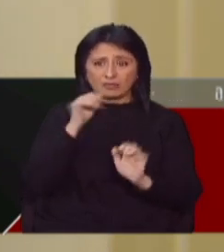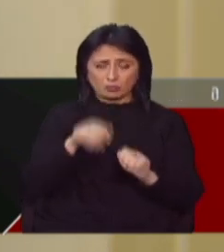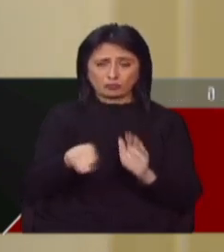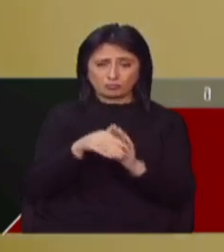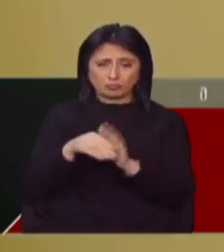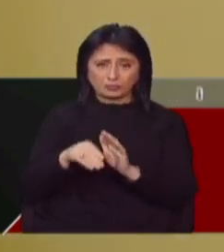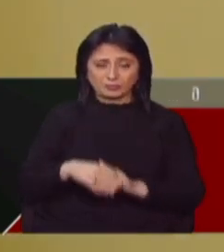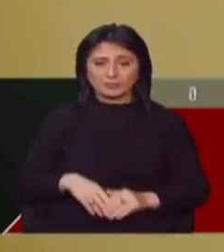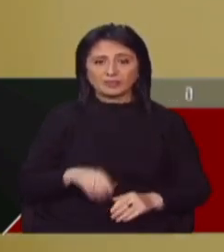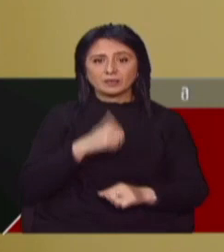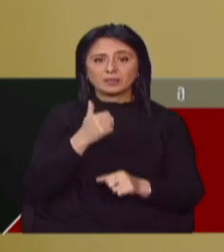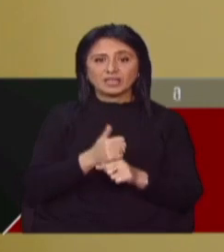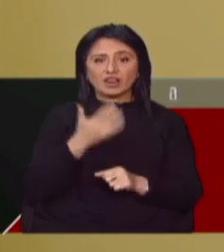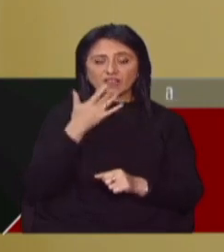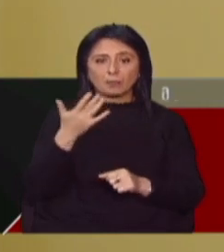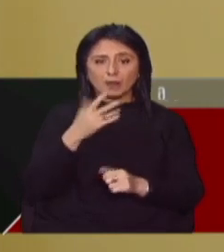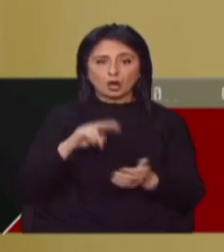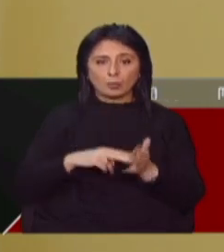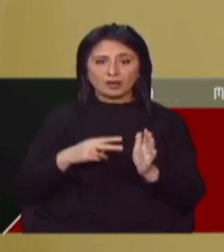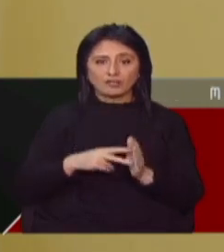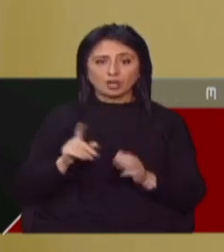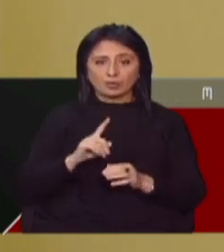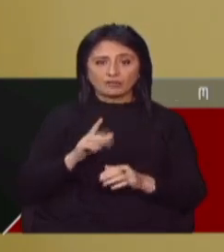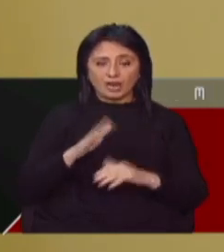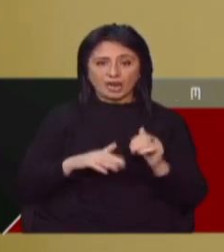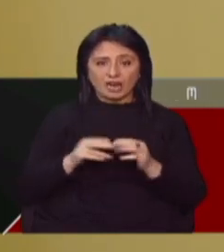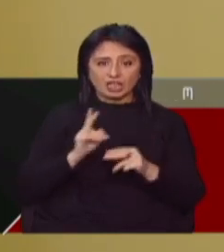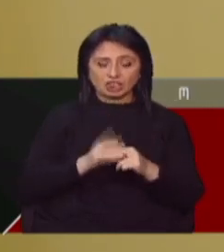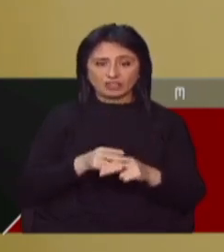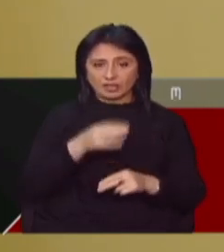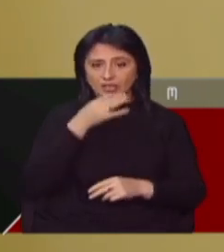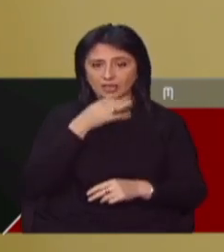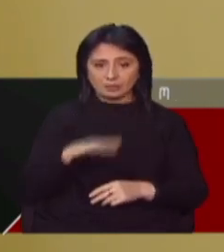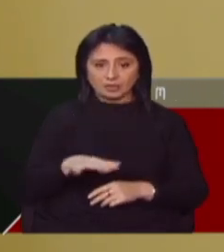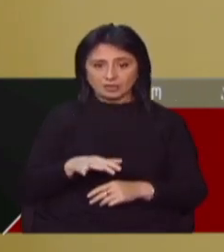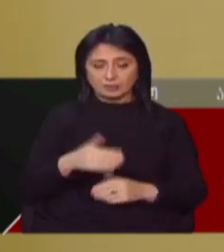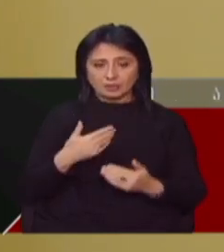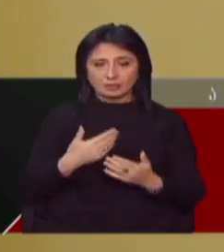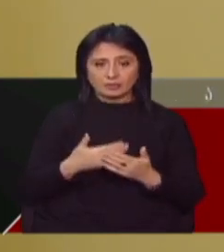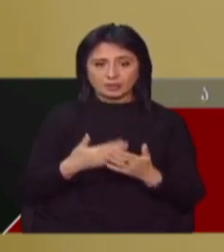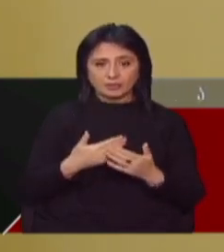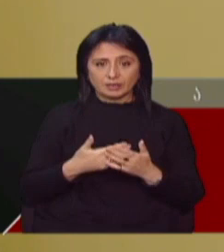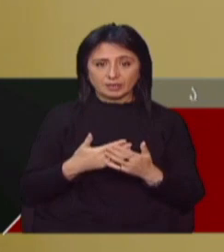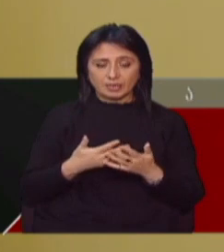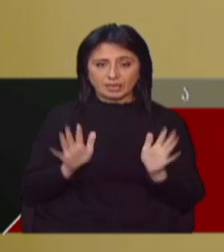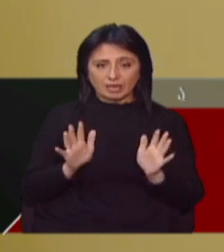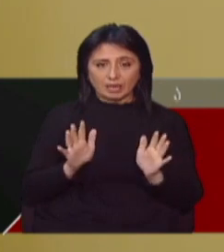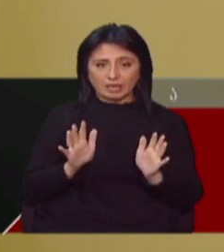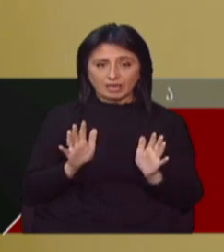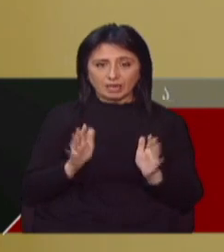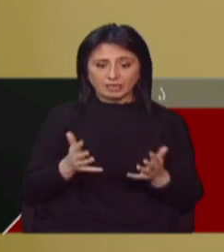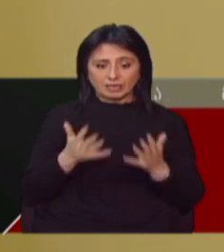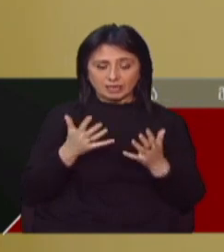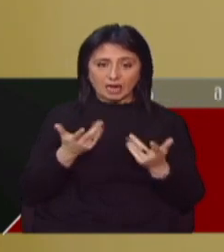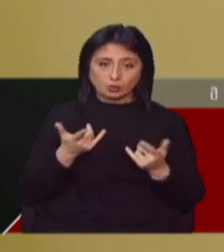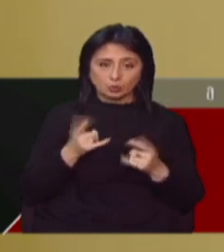მოესმინდა ქართულად. ჩვენი მთავარი პოლიტიკური ამოცანა იყო, რომ ხელი შეგვეშალა ნებისმიერი, ესე ვთქვათ, ღია ცხადი